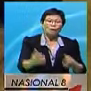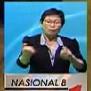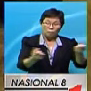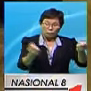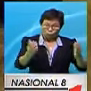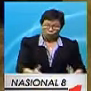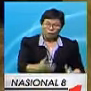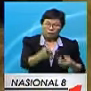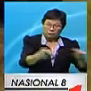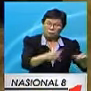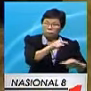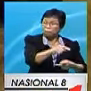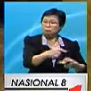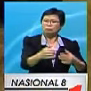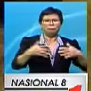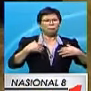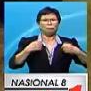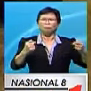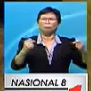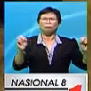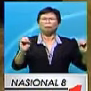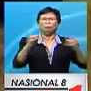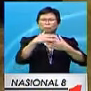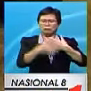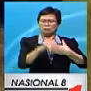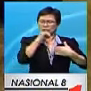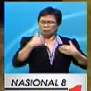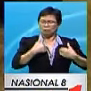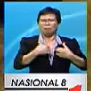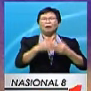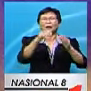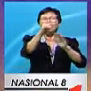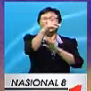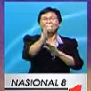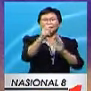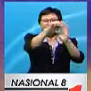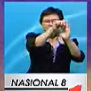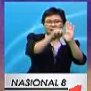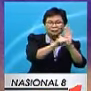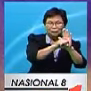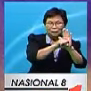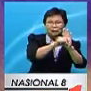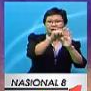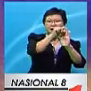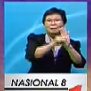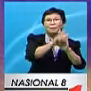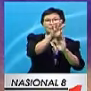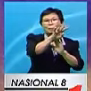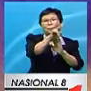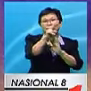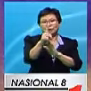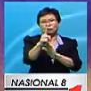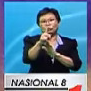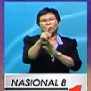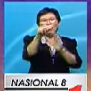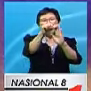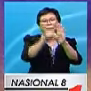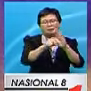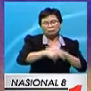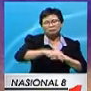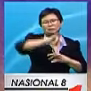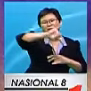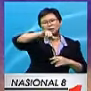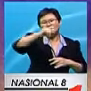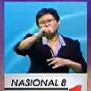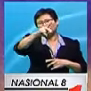tersebut bagaimanapun tidak mengalami sebarang kecederaan. Kes disiasat mengikut Seksyen 41-1 Akta Pengangkutan